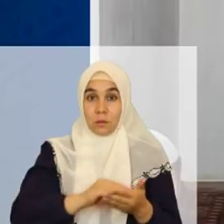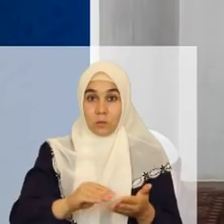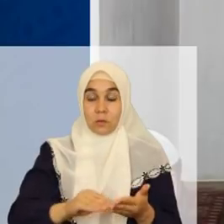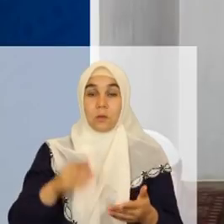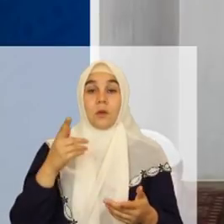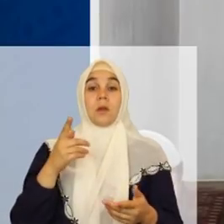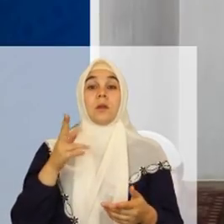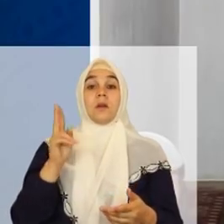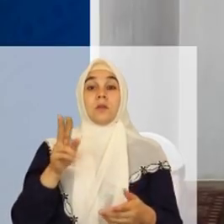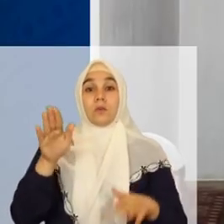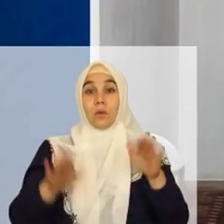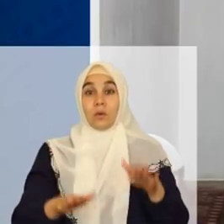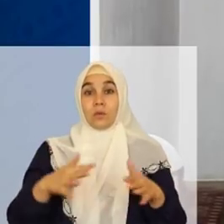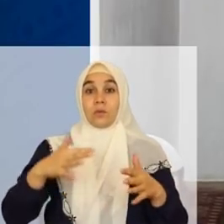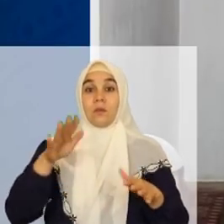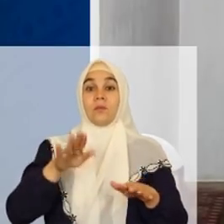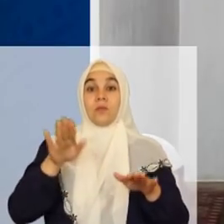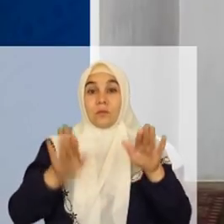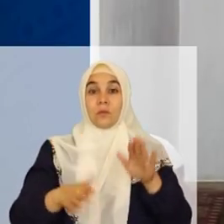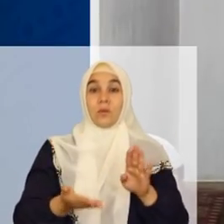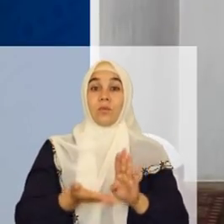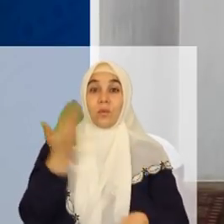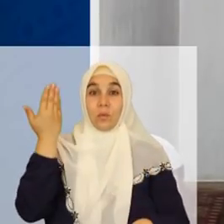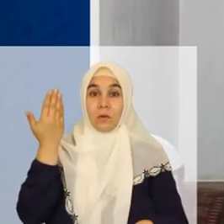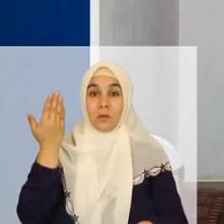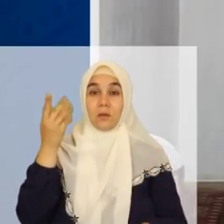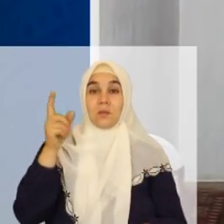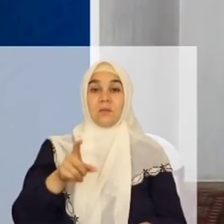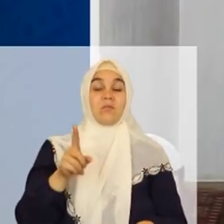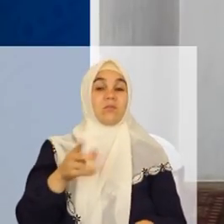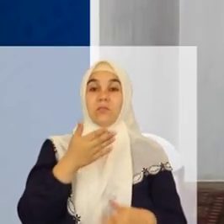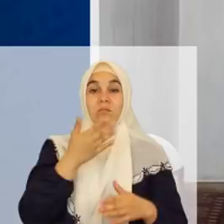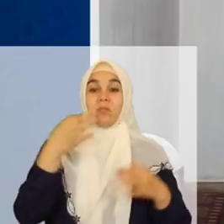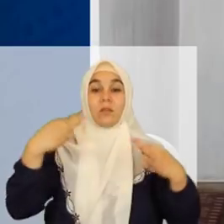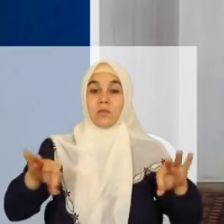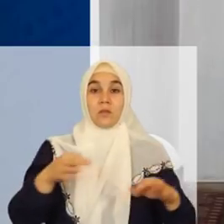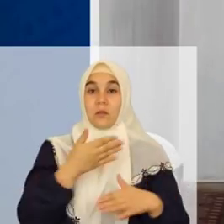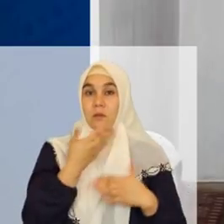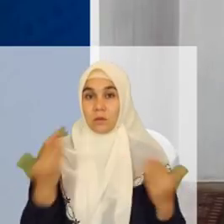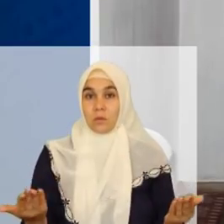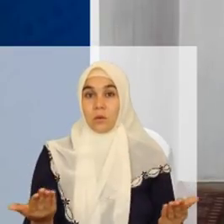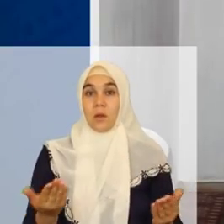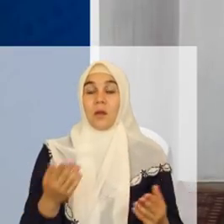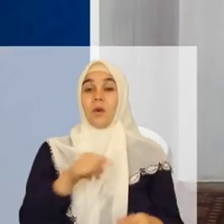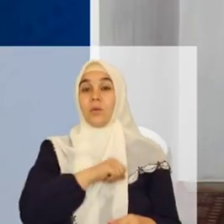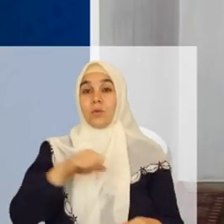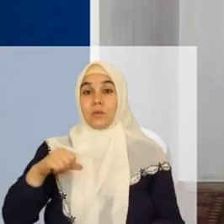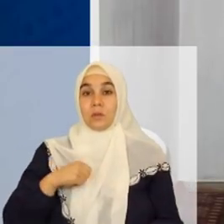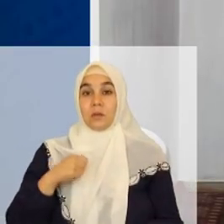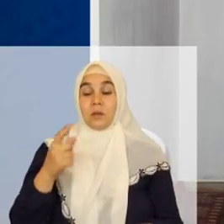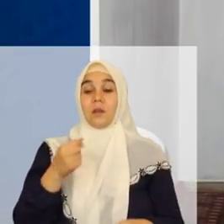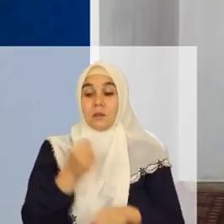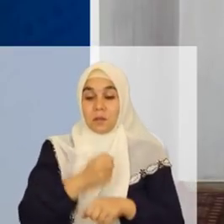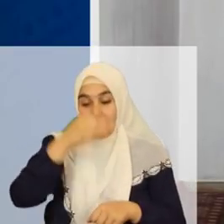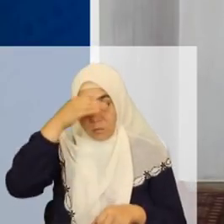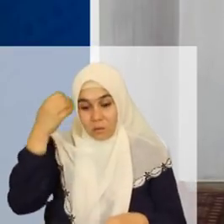Hech qachon tarozidan, o'lchovdan birovning haqqini urib qolishga ruxsat yo'q. O'zini